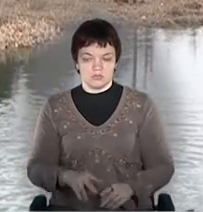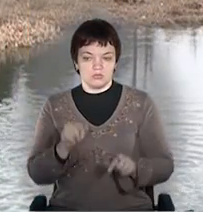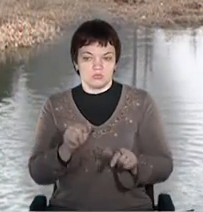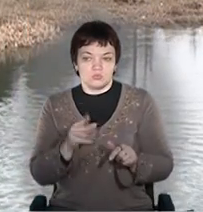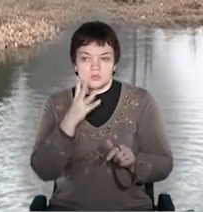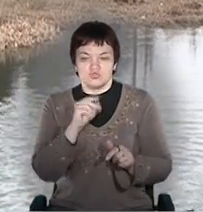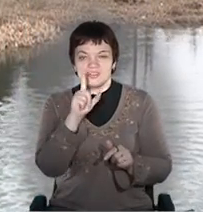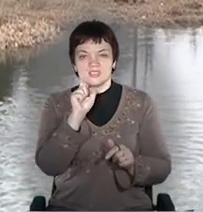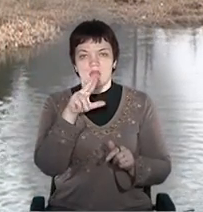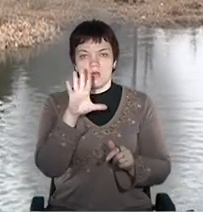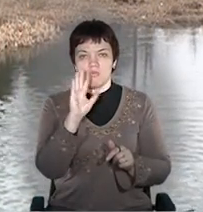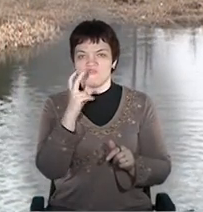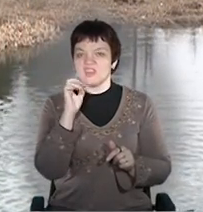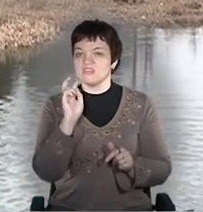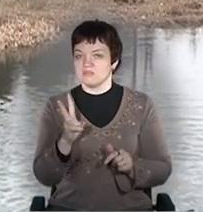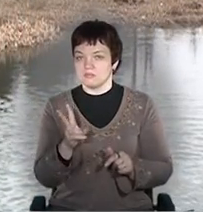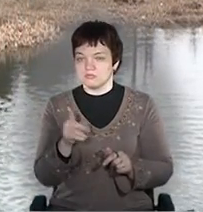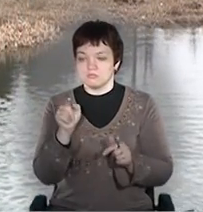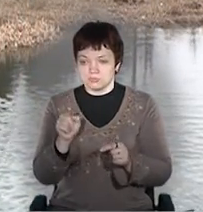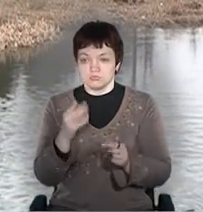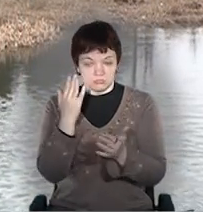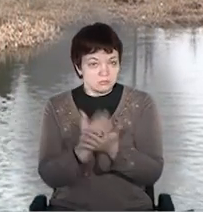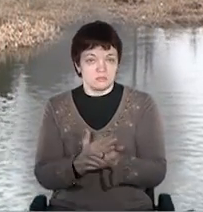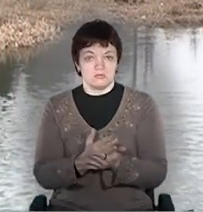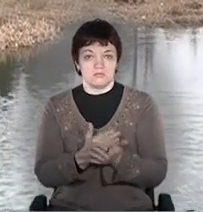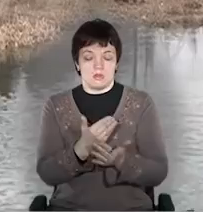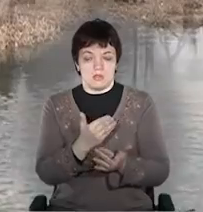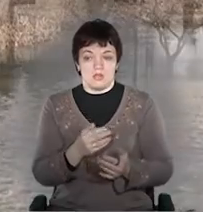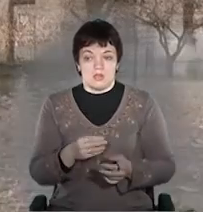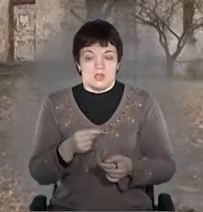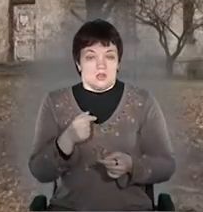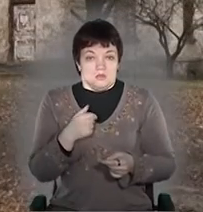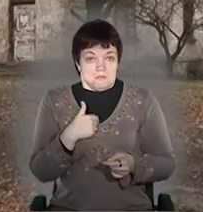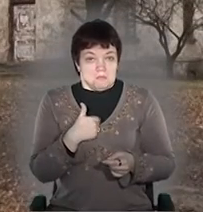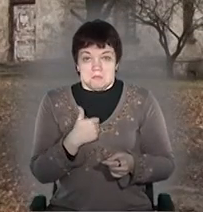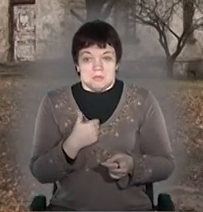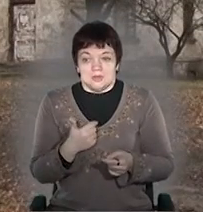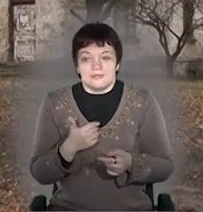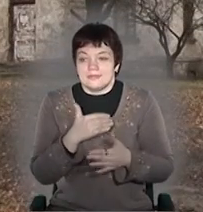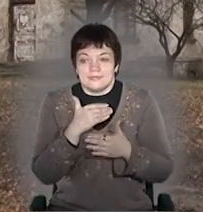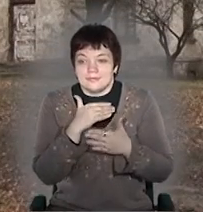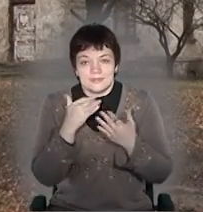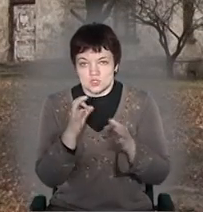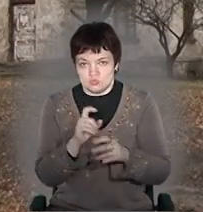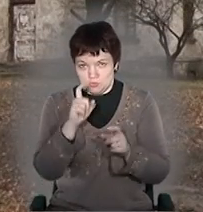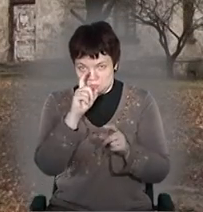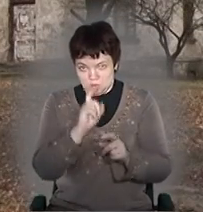заповедничек такой. Мы не собирались об этом говорить. Нас сами подтолкнули. Скорее всего, напрашивается действительно,